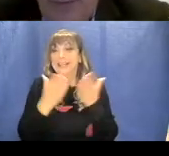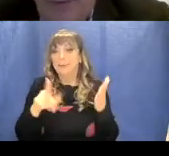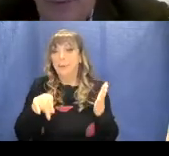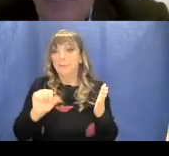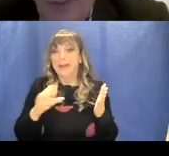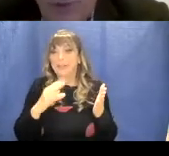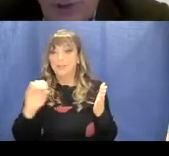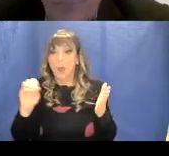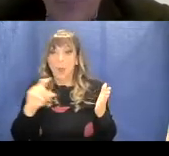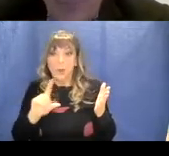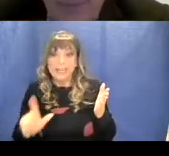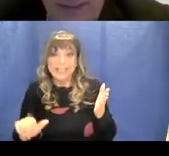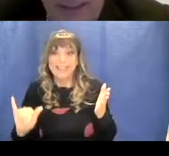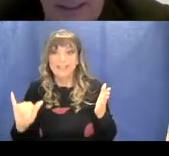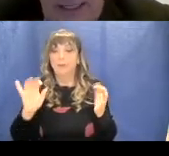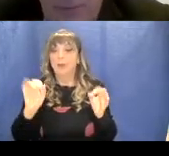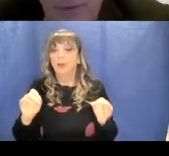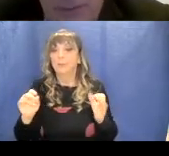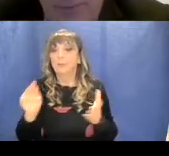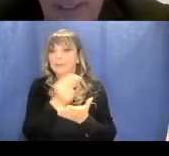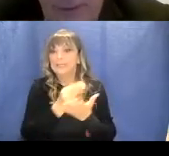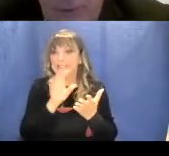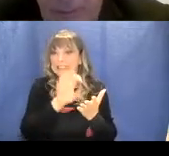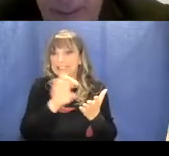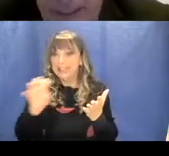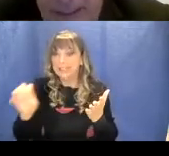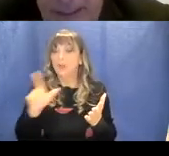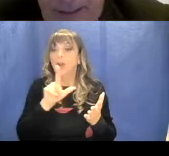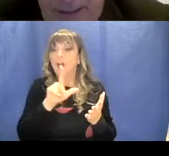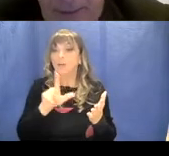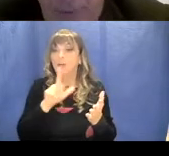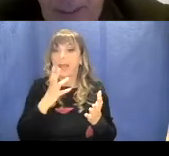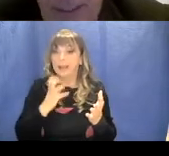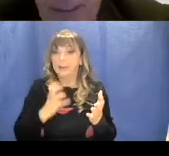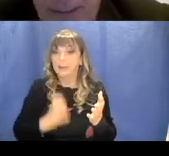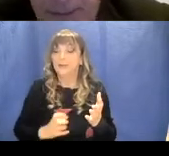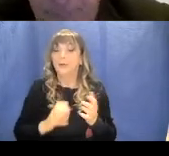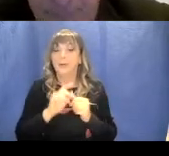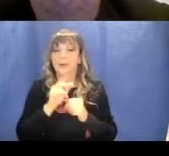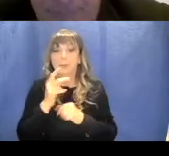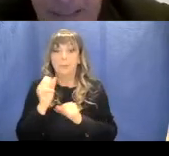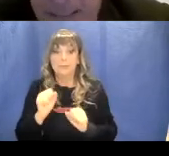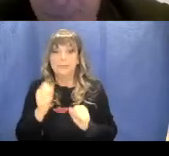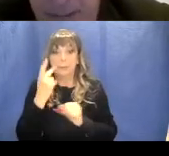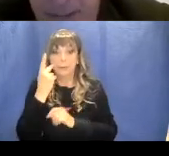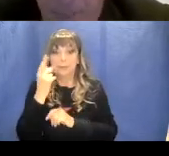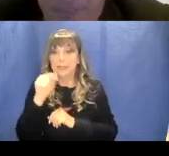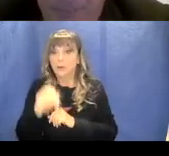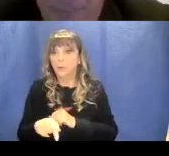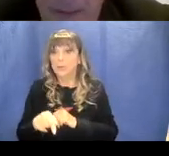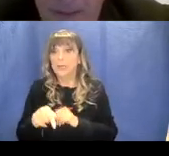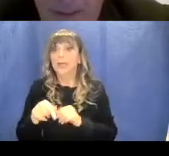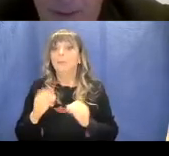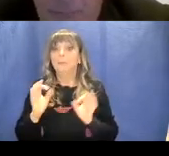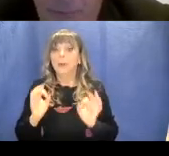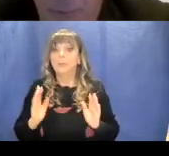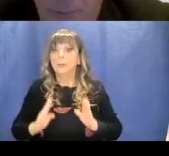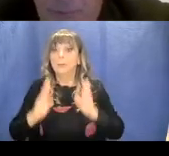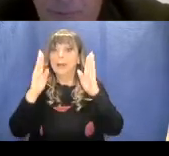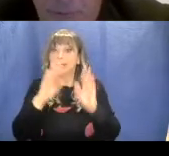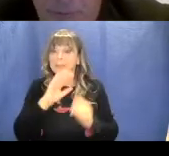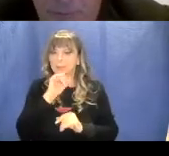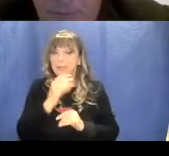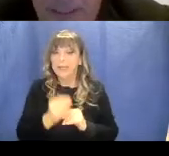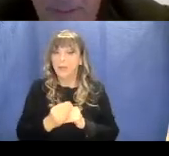leonardo da vinci e lo possiamo vedere in opera qui nel palazzo vecchio quando io